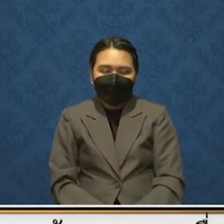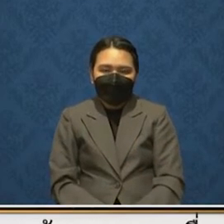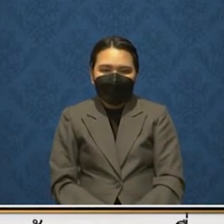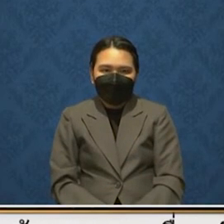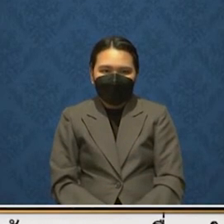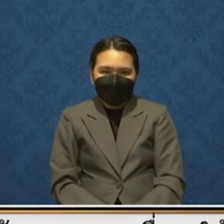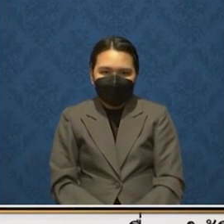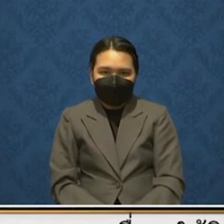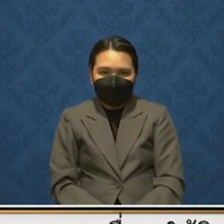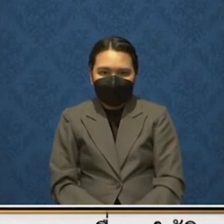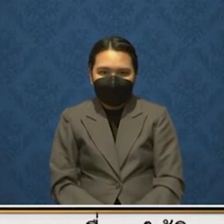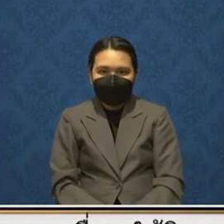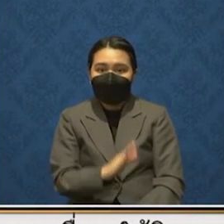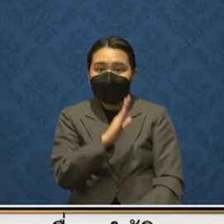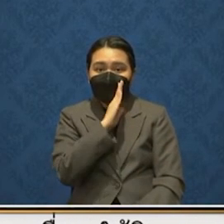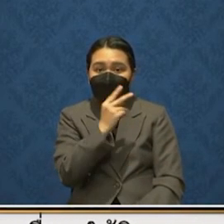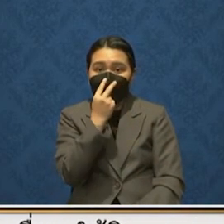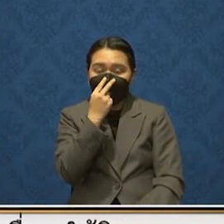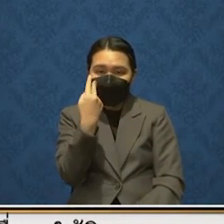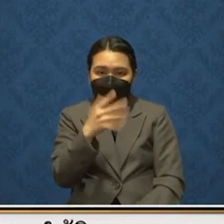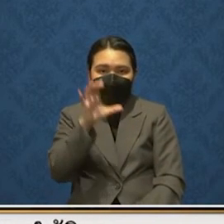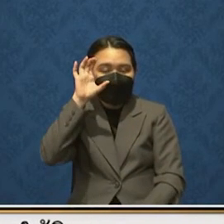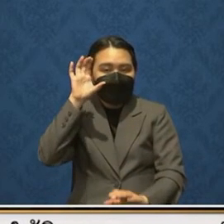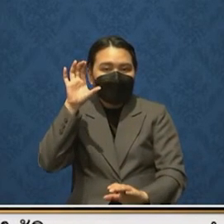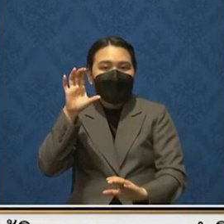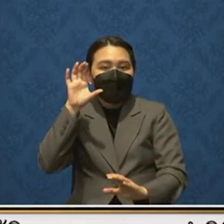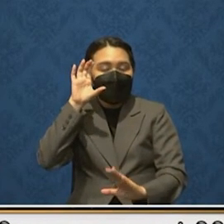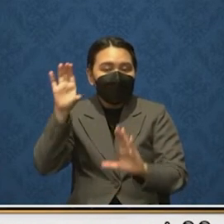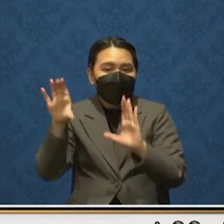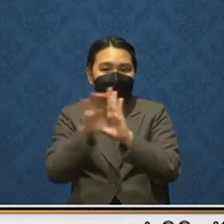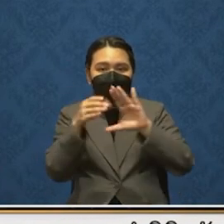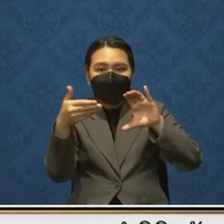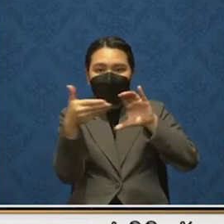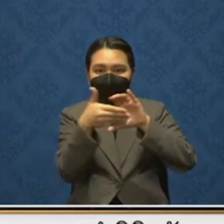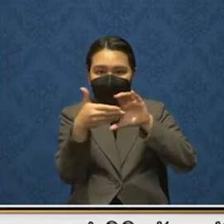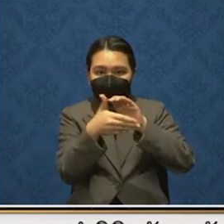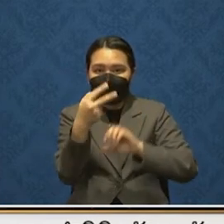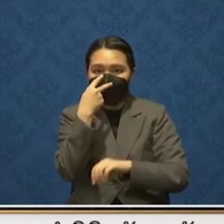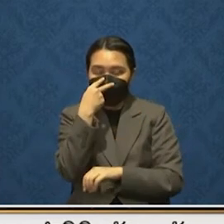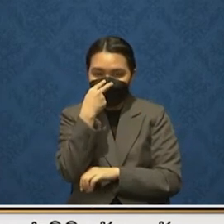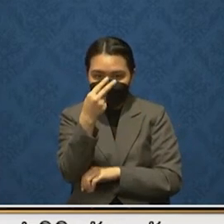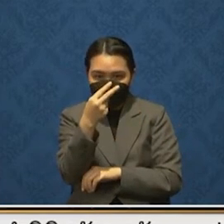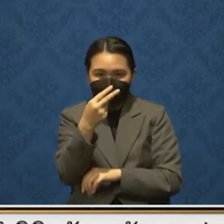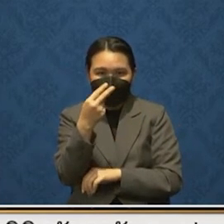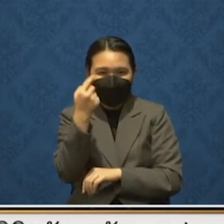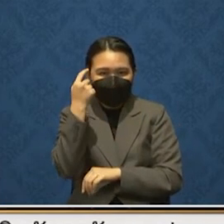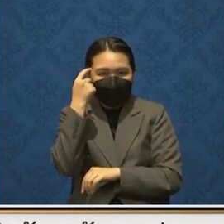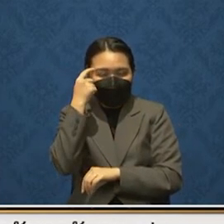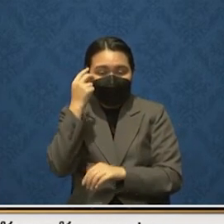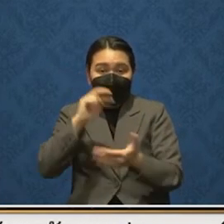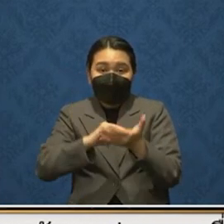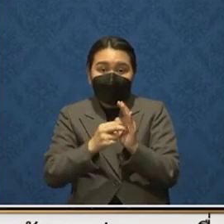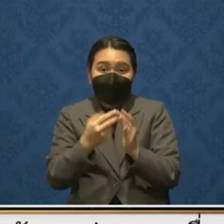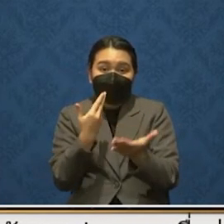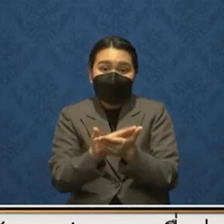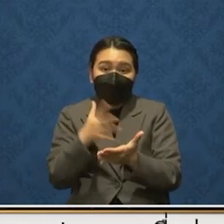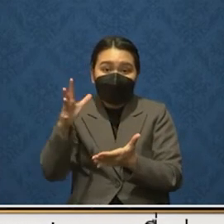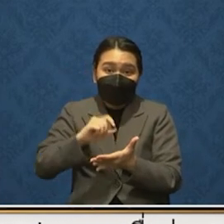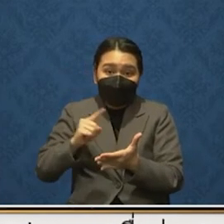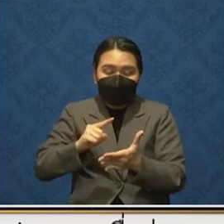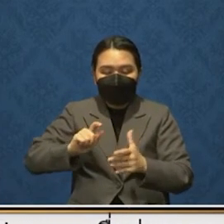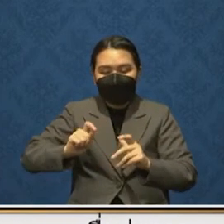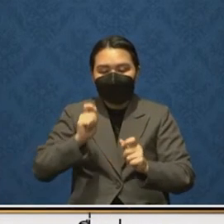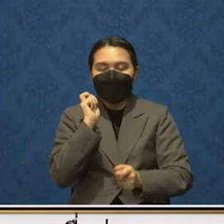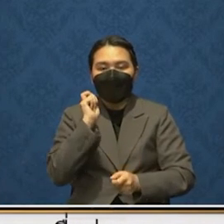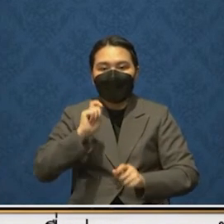ถ้าดูตามภาพสลาย ตัวอจจะเล็กหน่อยอนะฮะคือเอไปผลานครับ ไปแจกเงินให้